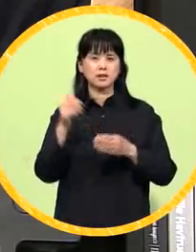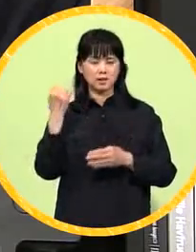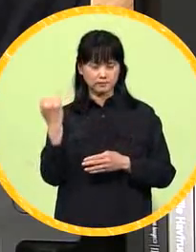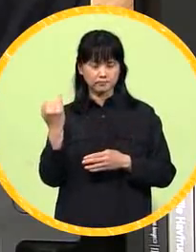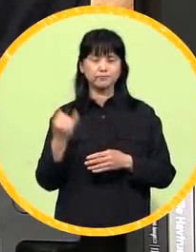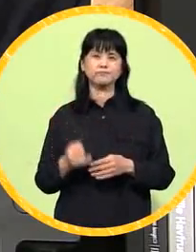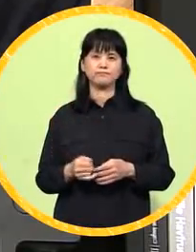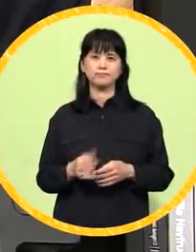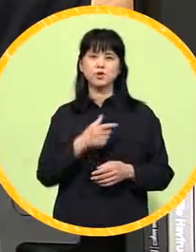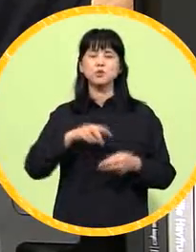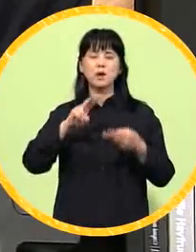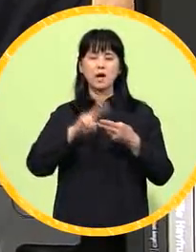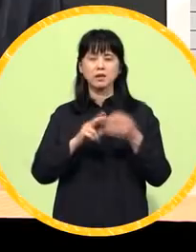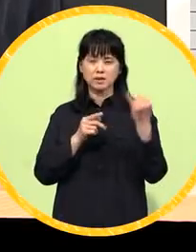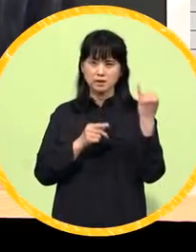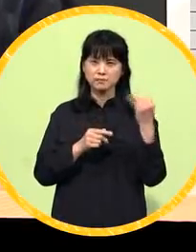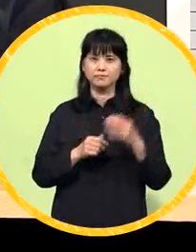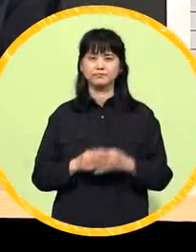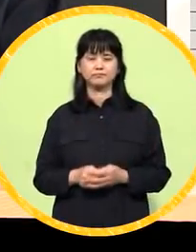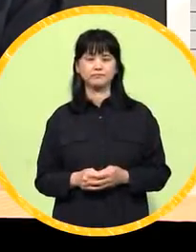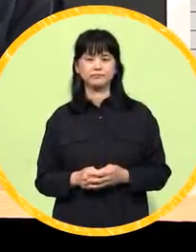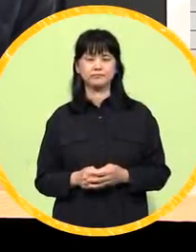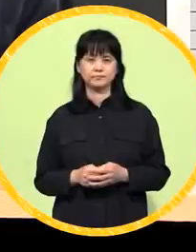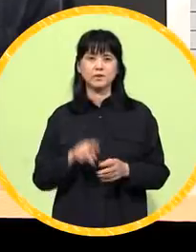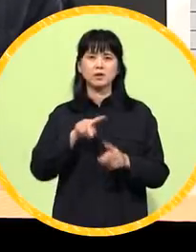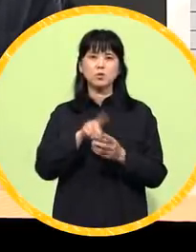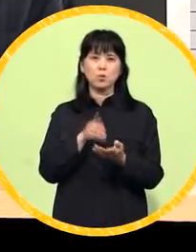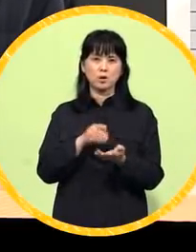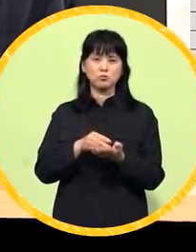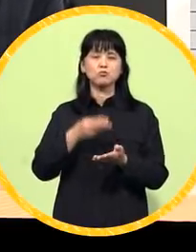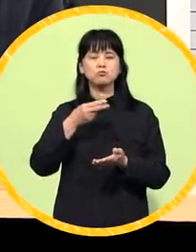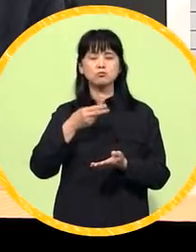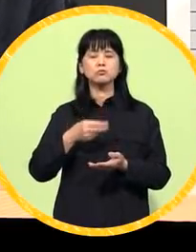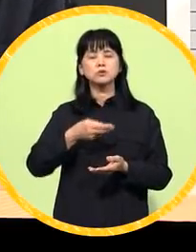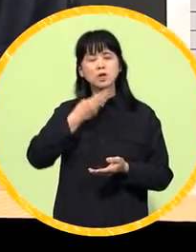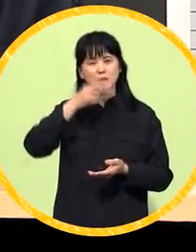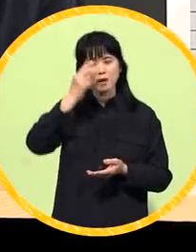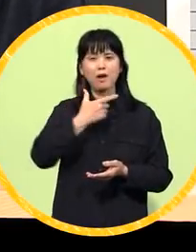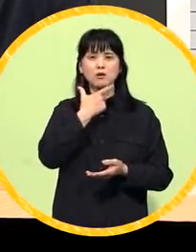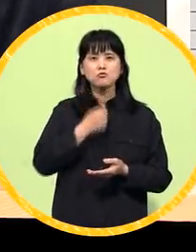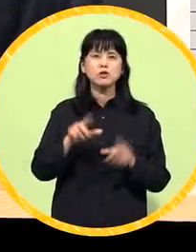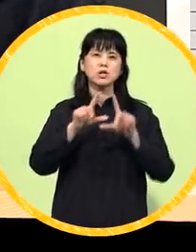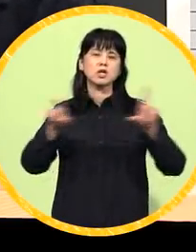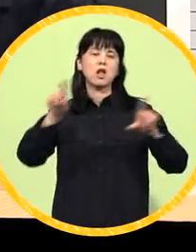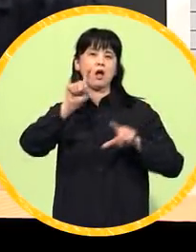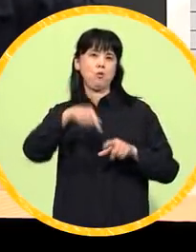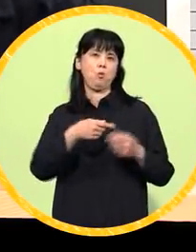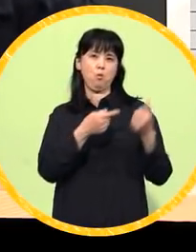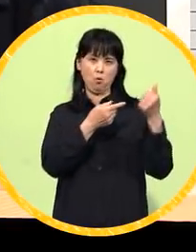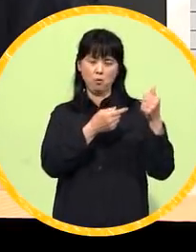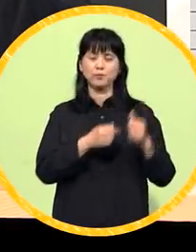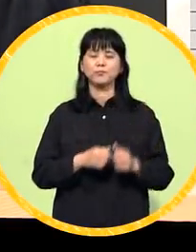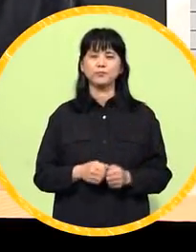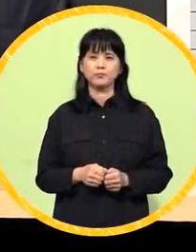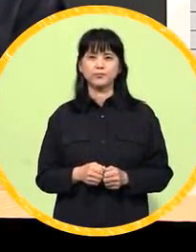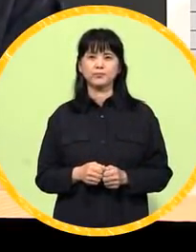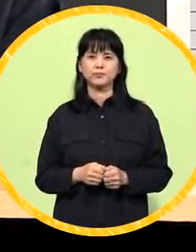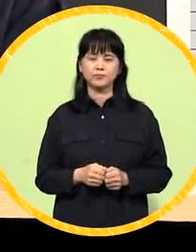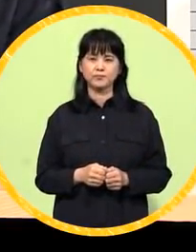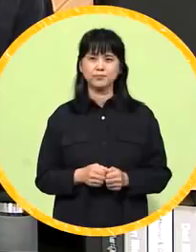そしてお参りなれい調節サンガー酒が大好きな平野綾でございます